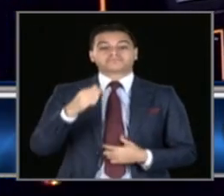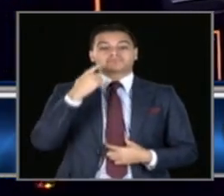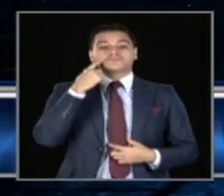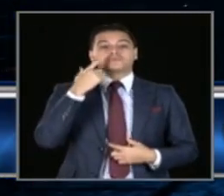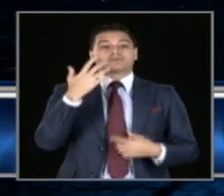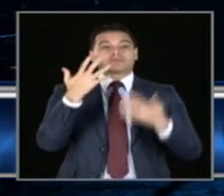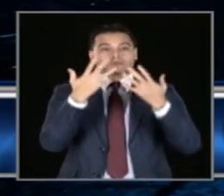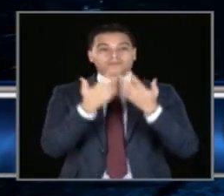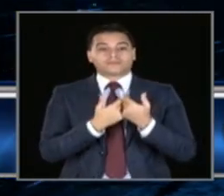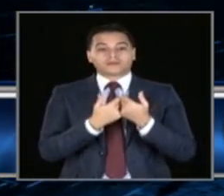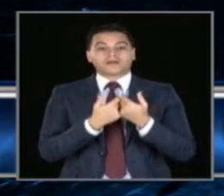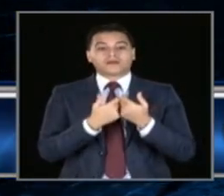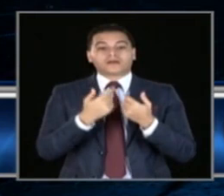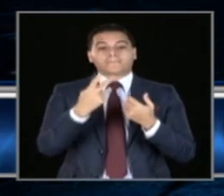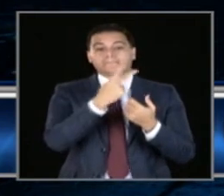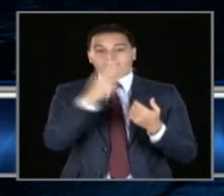حل المسألة الآتية: